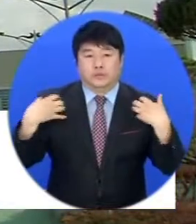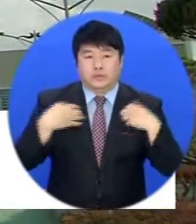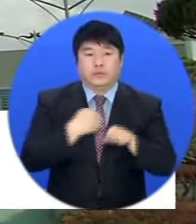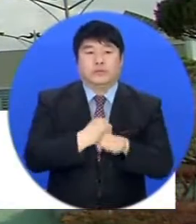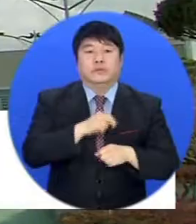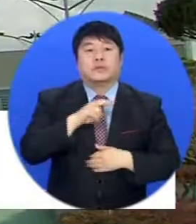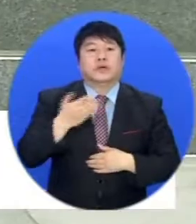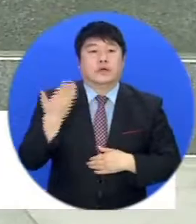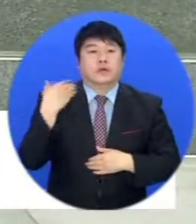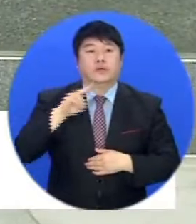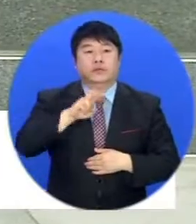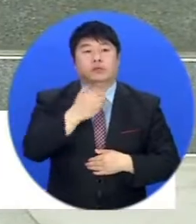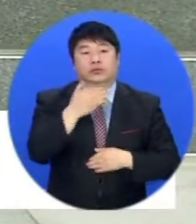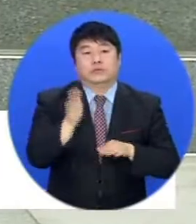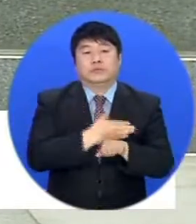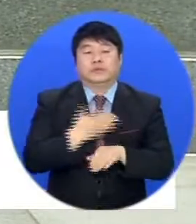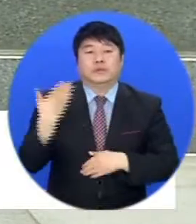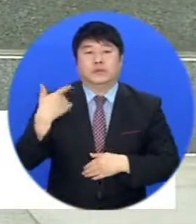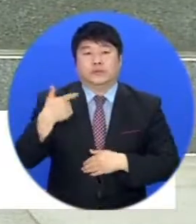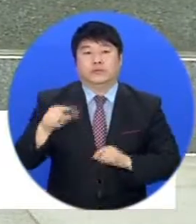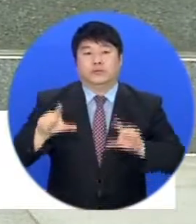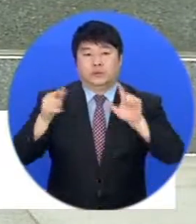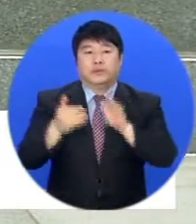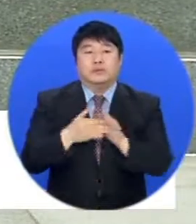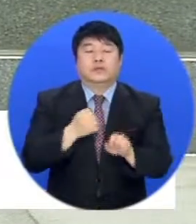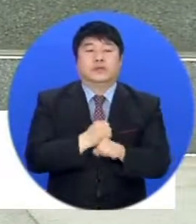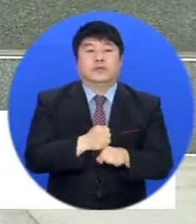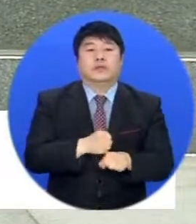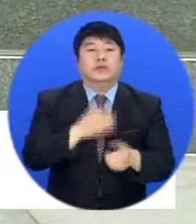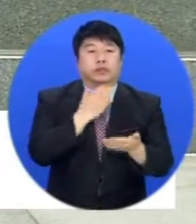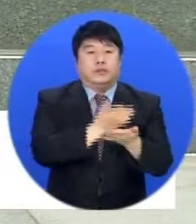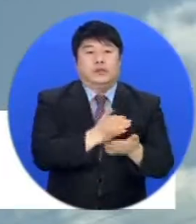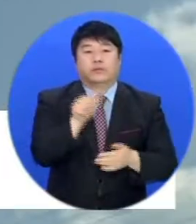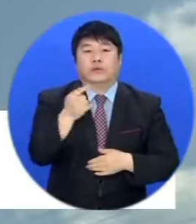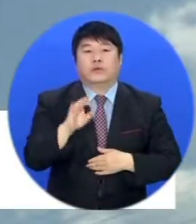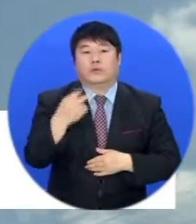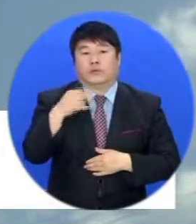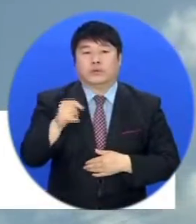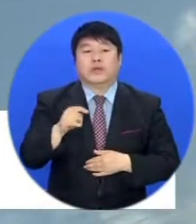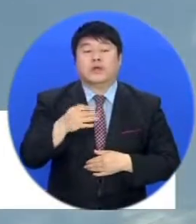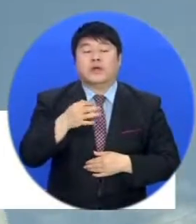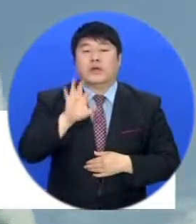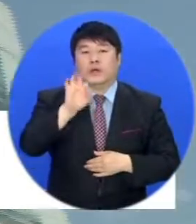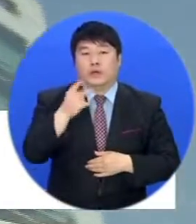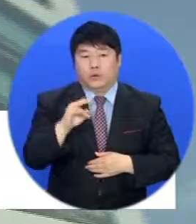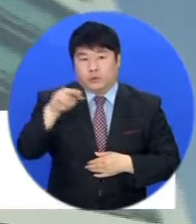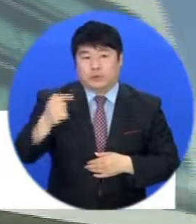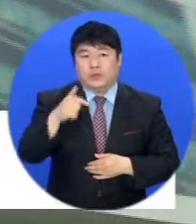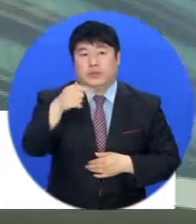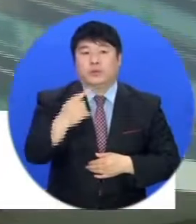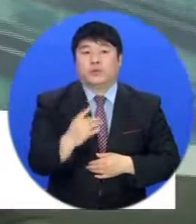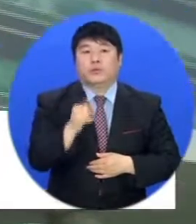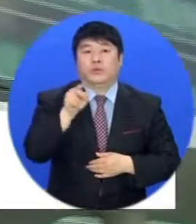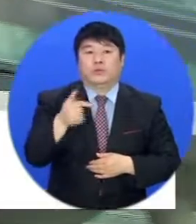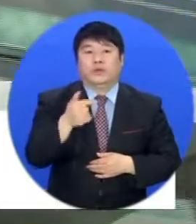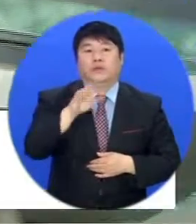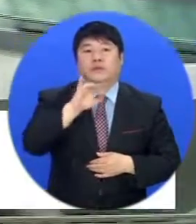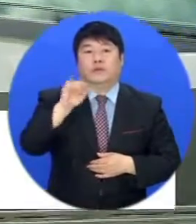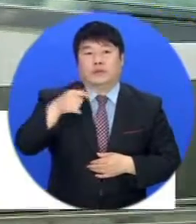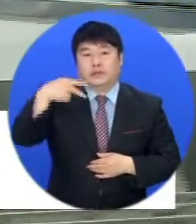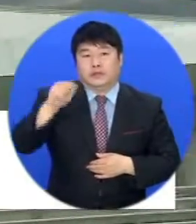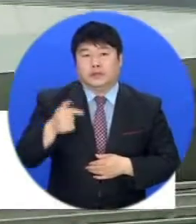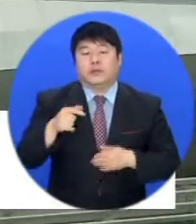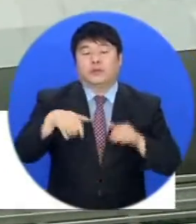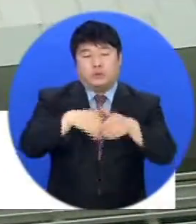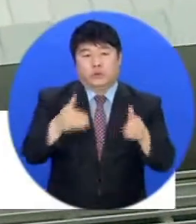지난달 29일부터 지난 6일까지 이태원과 홍대를 포함해 용산과 논현동, 익선동 일대로 확대 조사한